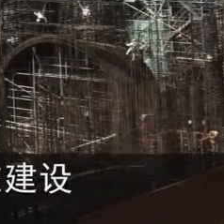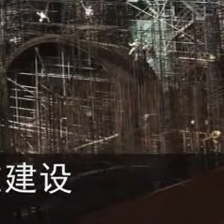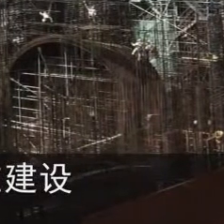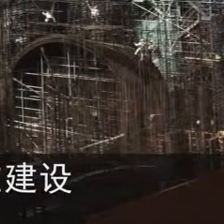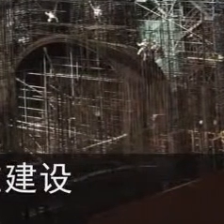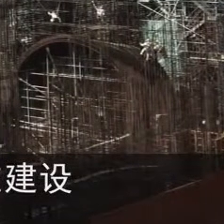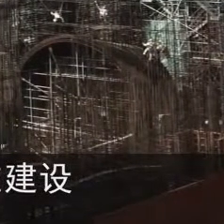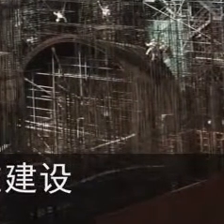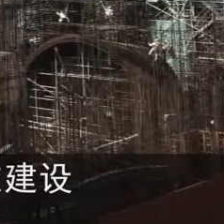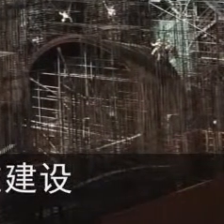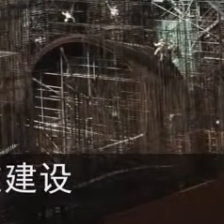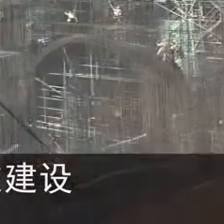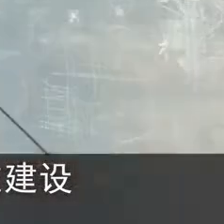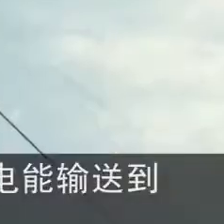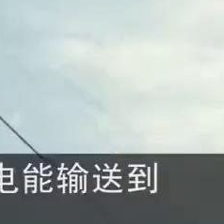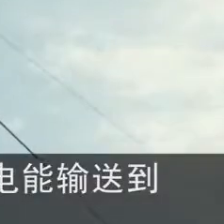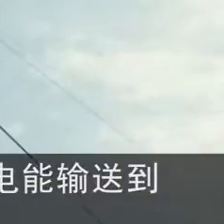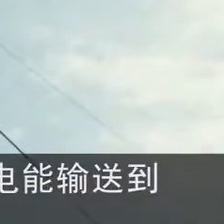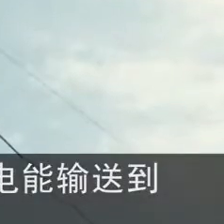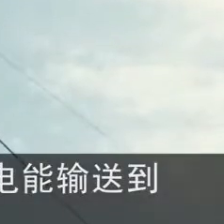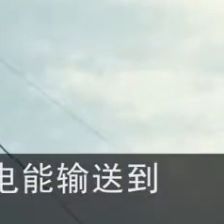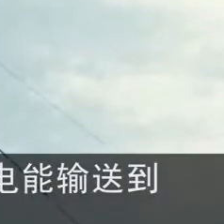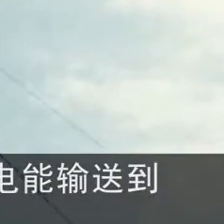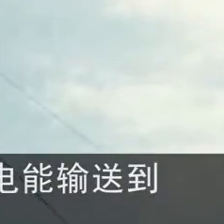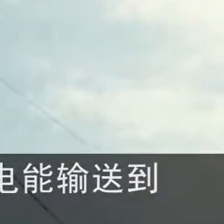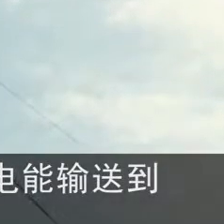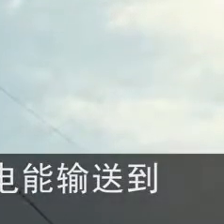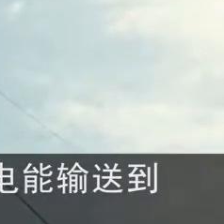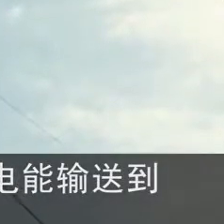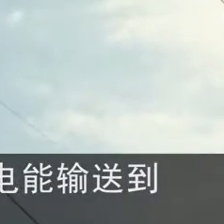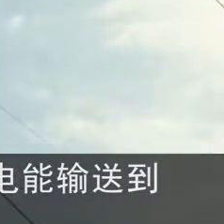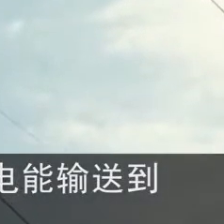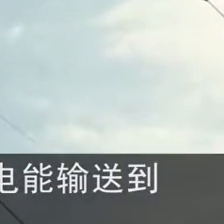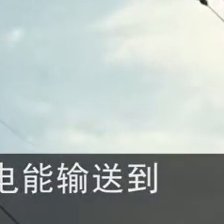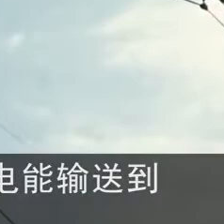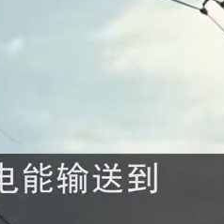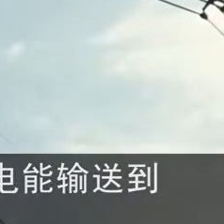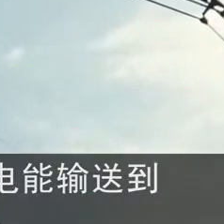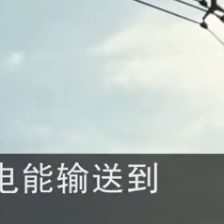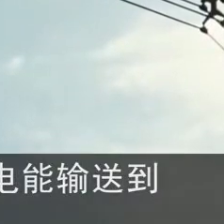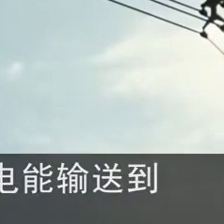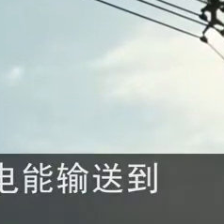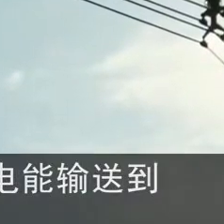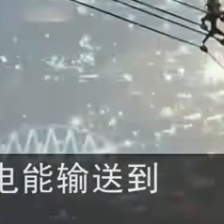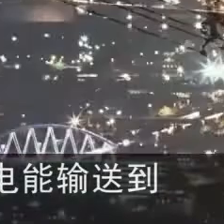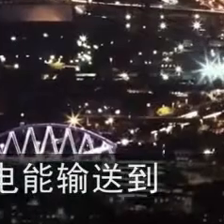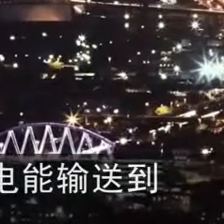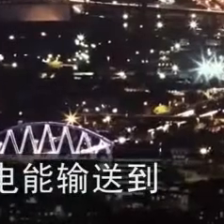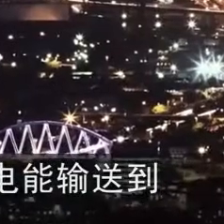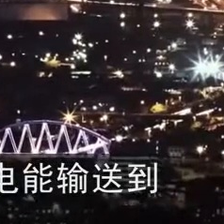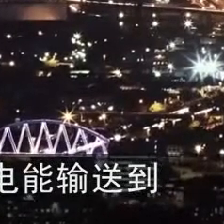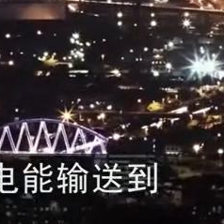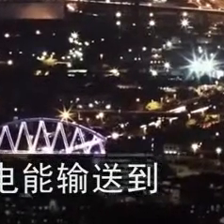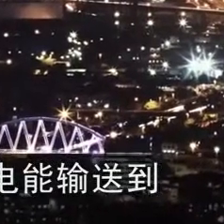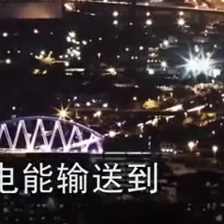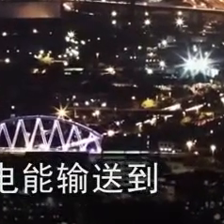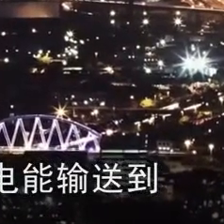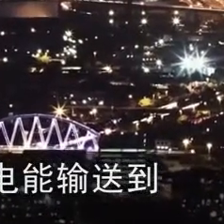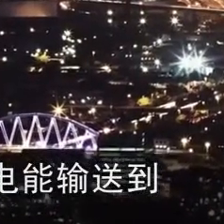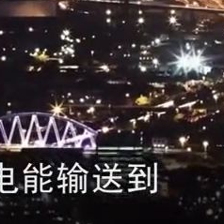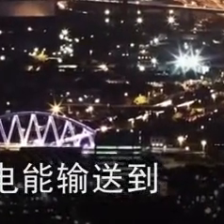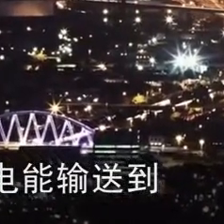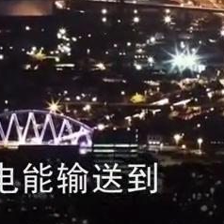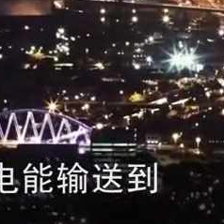下面举行美丽山水电站特高压输出项目视频奠基仪式。首先，我们看一段视频。 11 mil megawatts. É preciso assegurar que toda essa energia chegue ao maior polo consumidor do